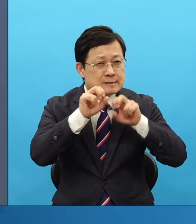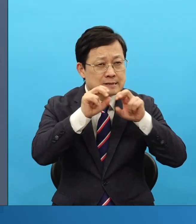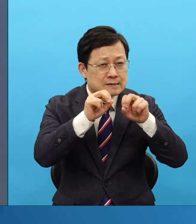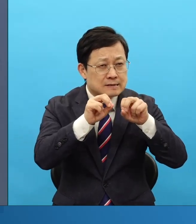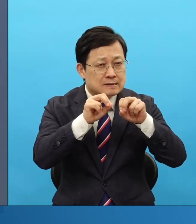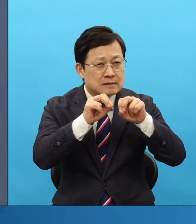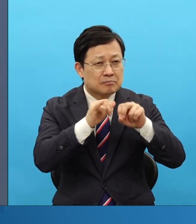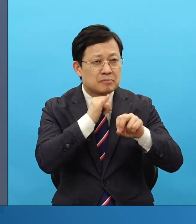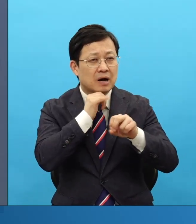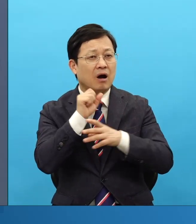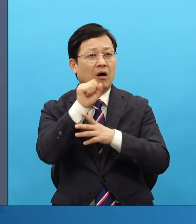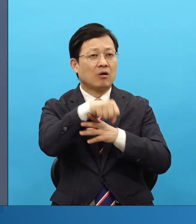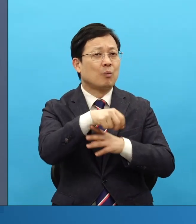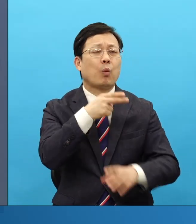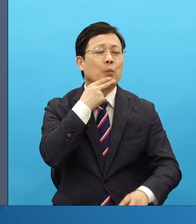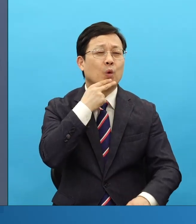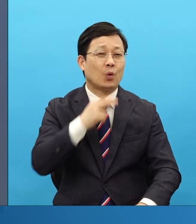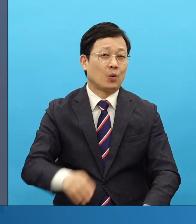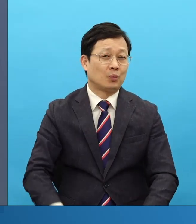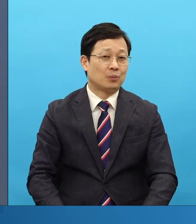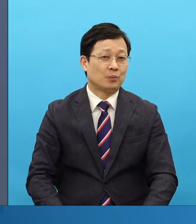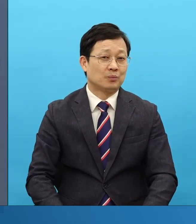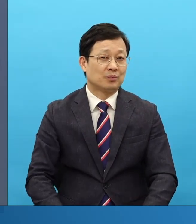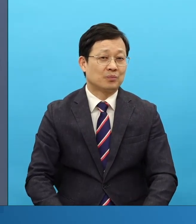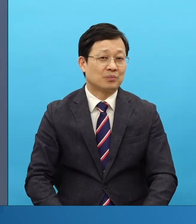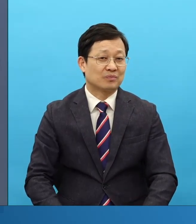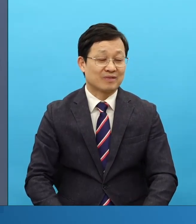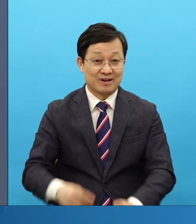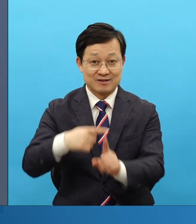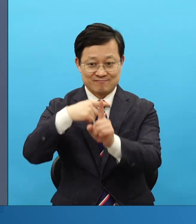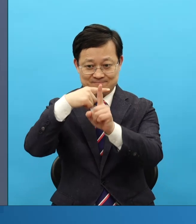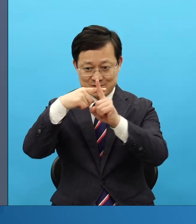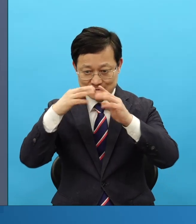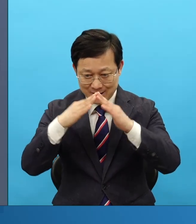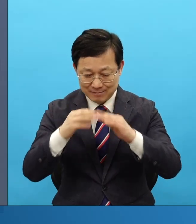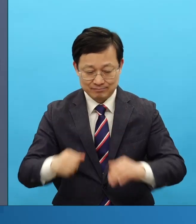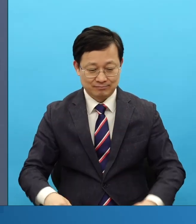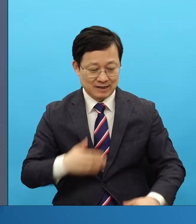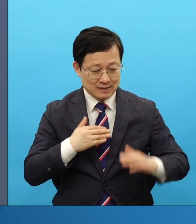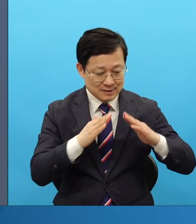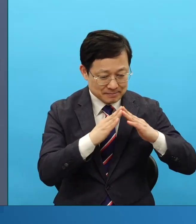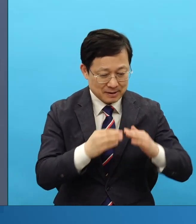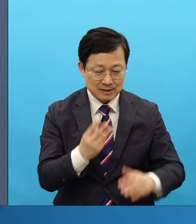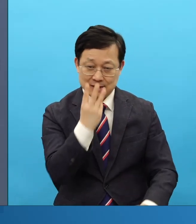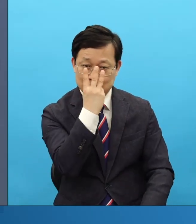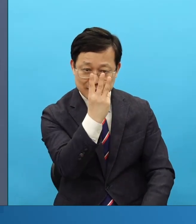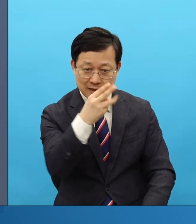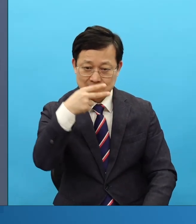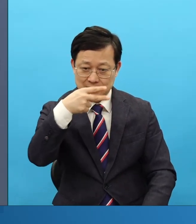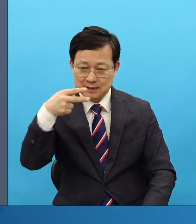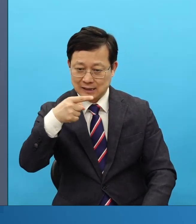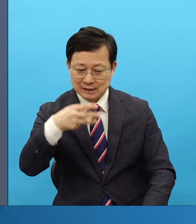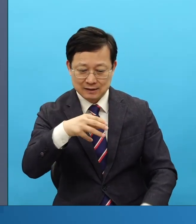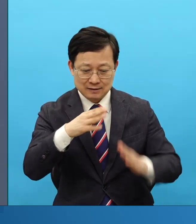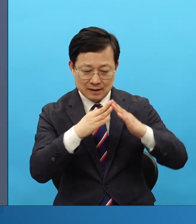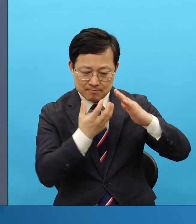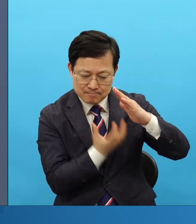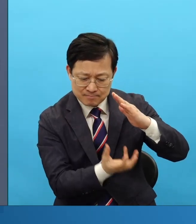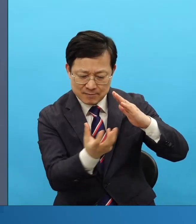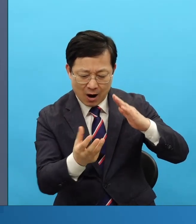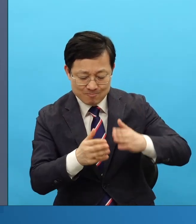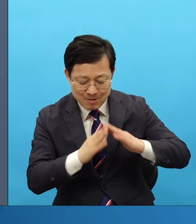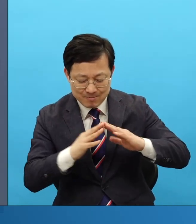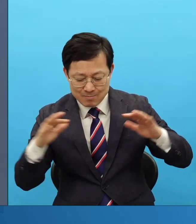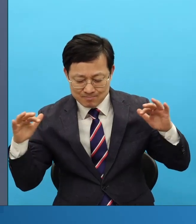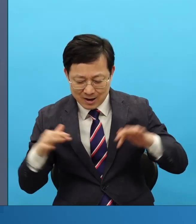not bear. 아니 나중에 우리 교회에 여러분의 집에 현장에 세 가지 뜰이 열리고 막 다민족 와야 될 거 아닙니까? 그게 안 나온다니까. The three courtyards must